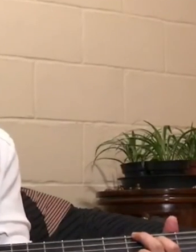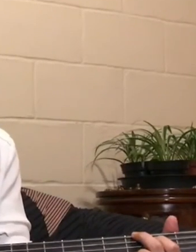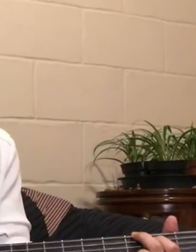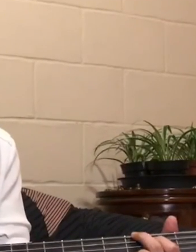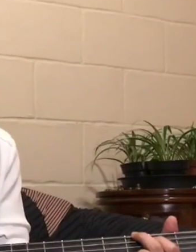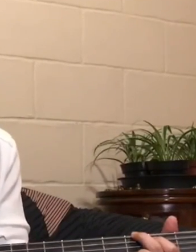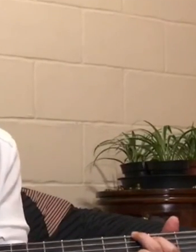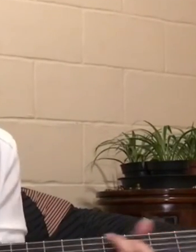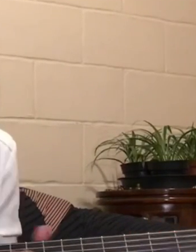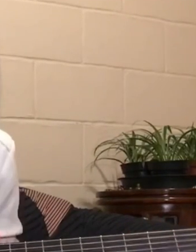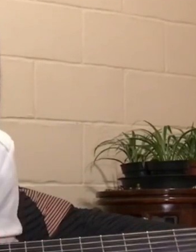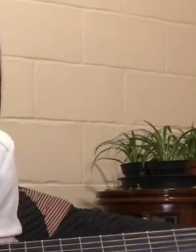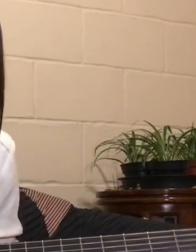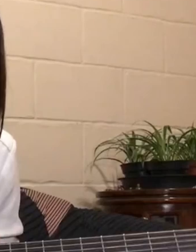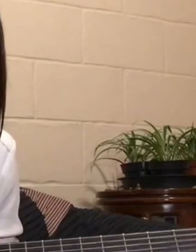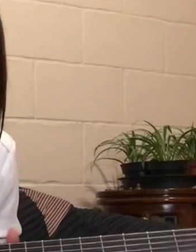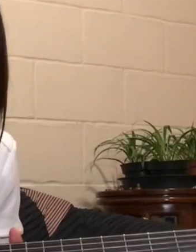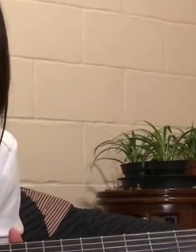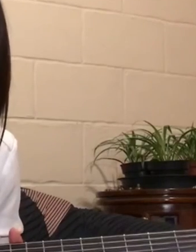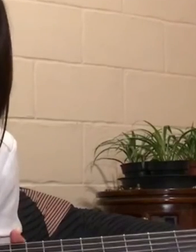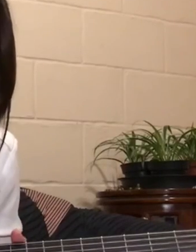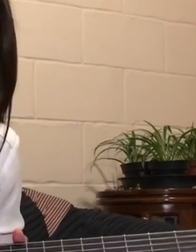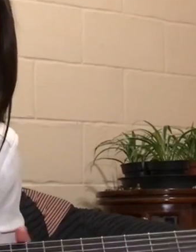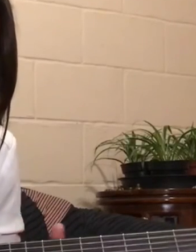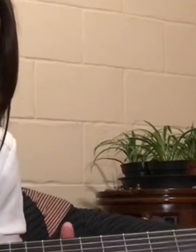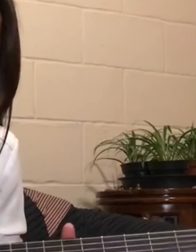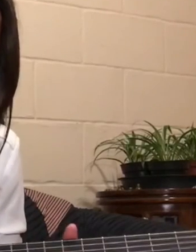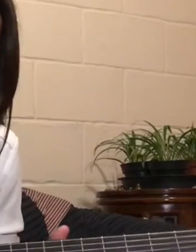rasa itu pernah ada.